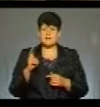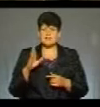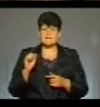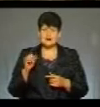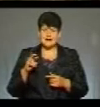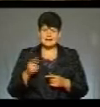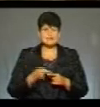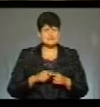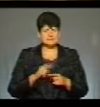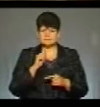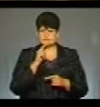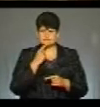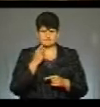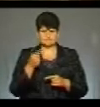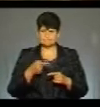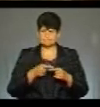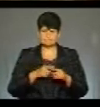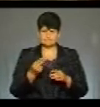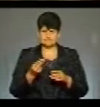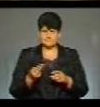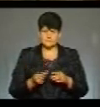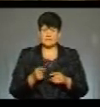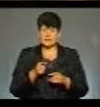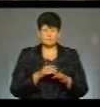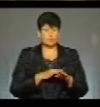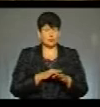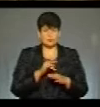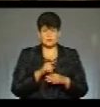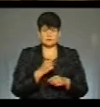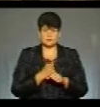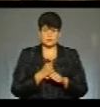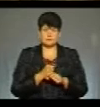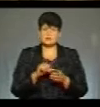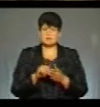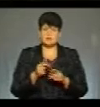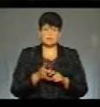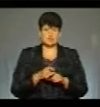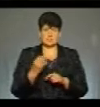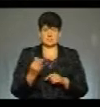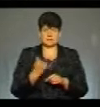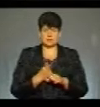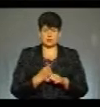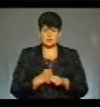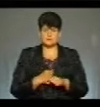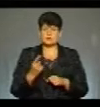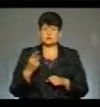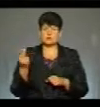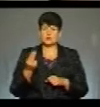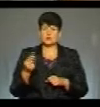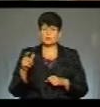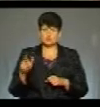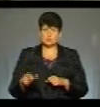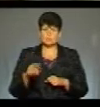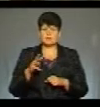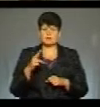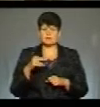складна техніка, і вона, Микола Мельник повністю нею оволодів і представляє дуже цікаві роботи. Тернопільський художник Михайло